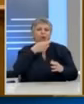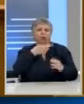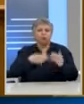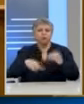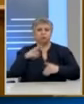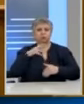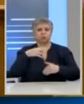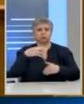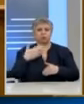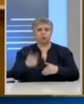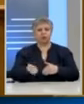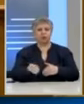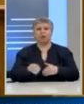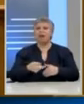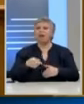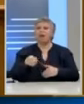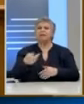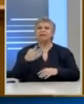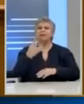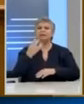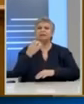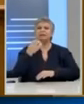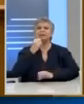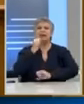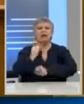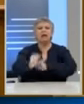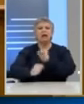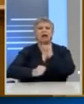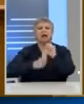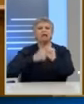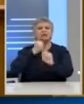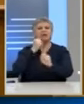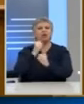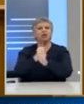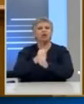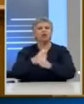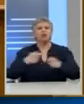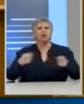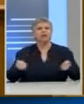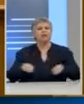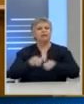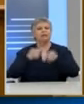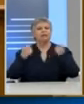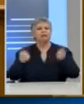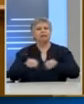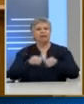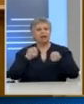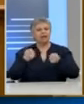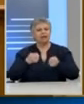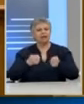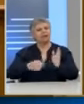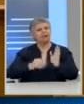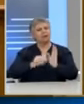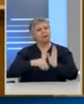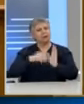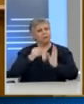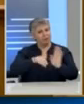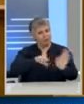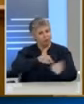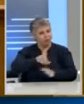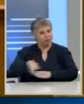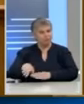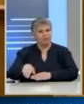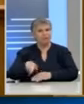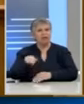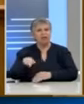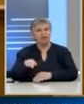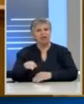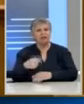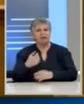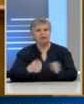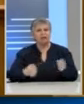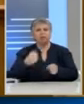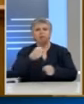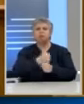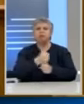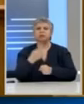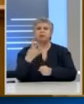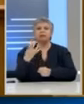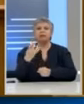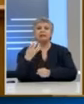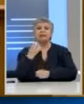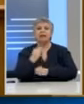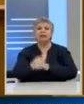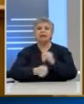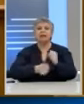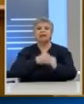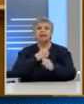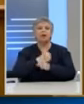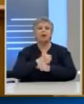γιατί δεν τα κάνετε? Αφήστε τα μνημόνια. Αφήστε τα μνημόνια στην άκρη. 40 χρόνια που κυβερνούσατε, γιατί δεν τα κάνατε? Με τις παρεμβάσεις μας στο ζήτημα των